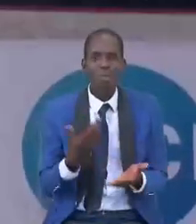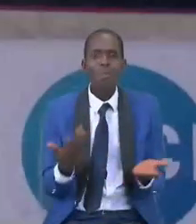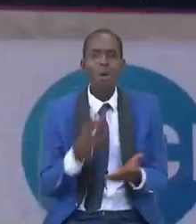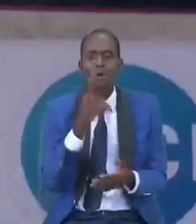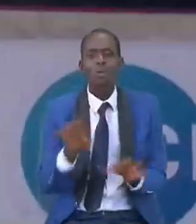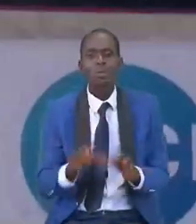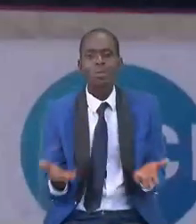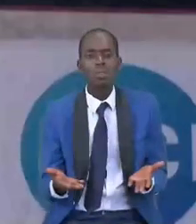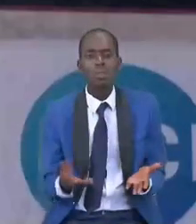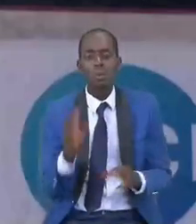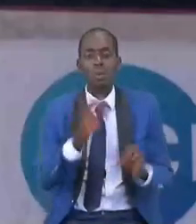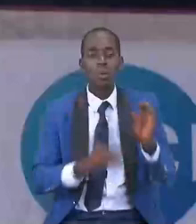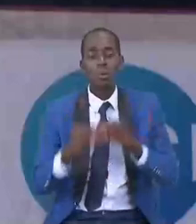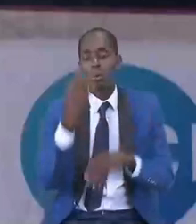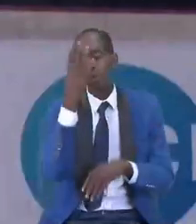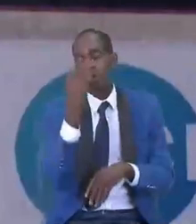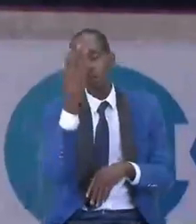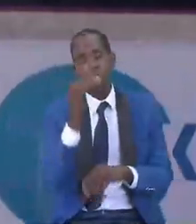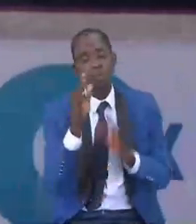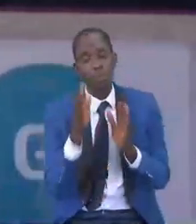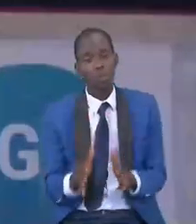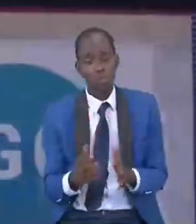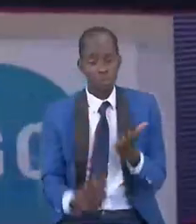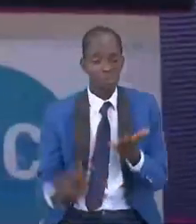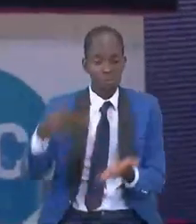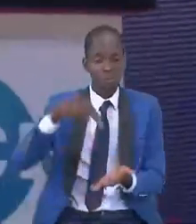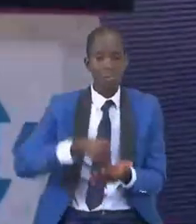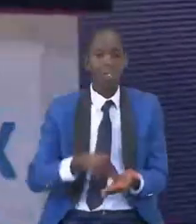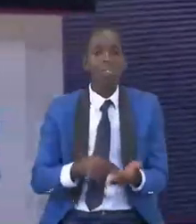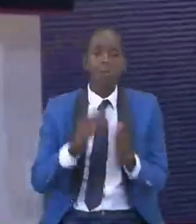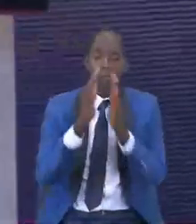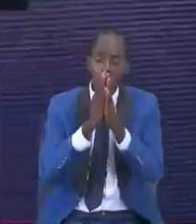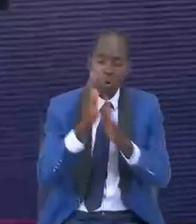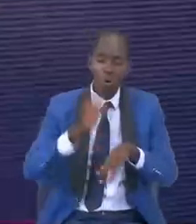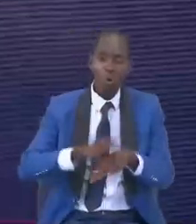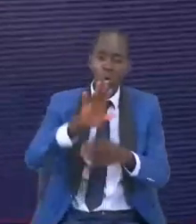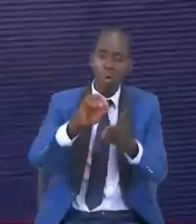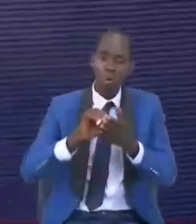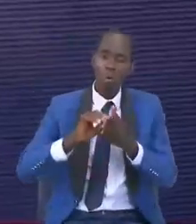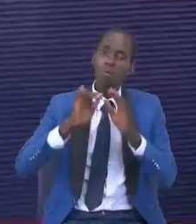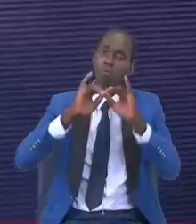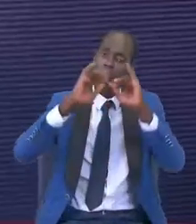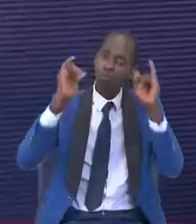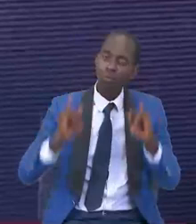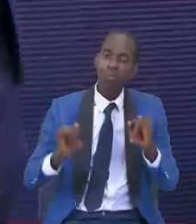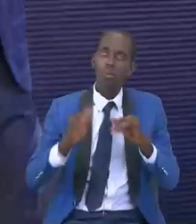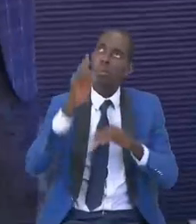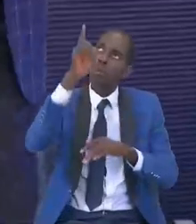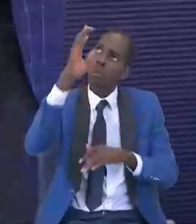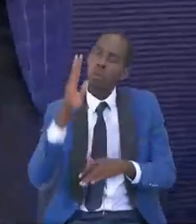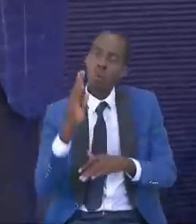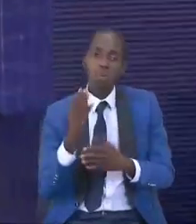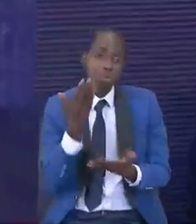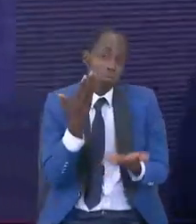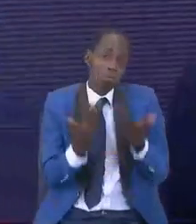dors-tu? Lève-toi, invoque ton Dieu. Peut-être voudra-t-il penser à nous et nous ne périrons pas.